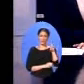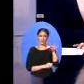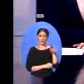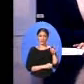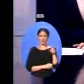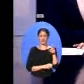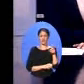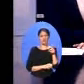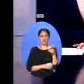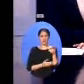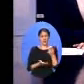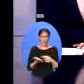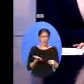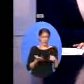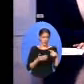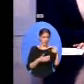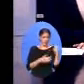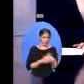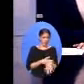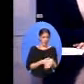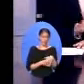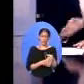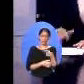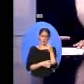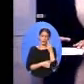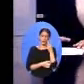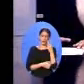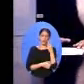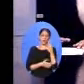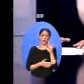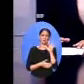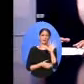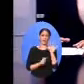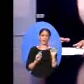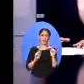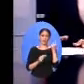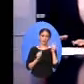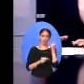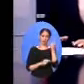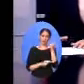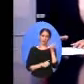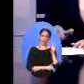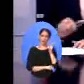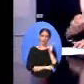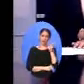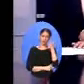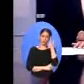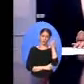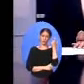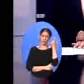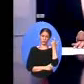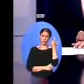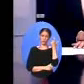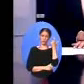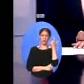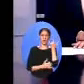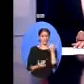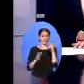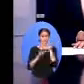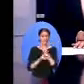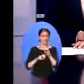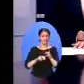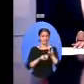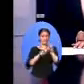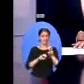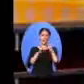של חיילי צה"ל. הערב תתקיים צעדה בתל אביב להעלאת המודעות למניעת מקרי ההתאבדות. שלום לורד דולב מעמותת